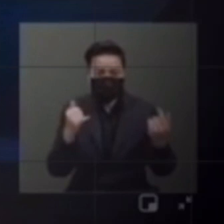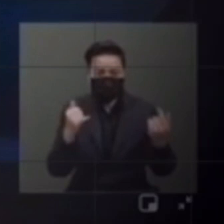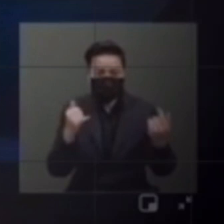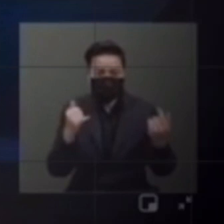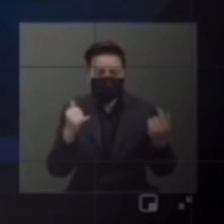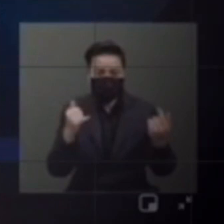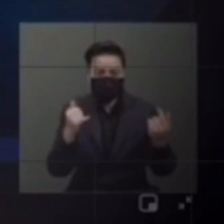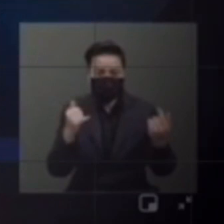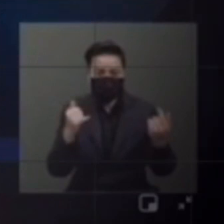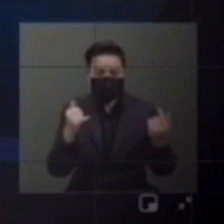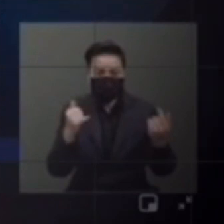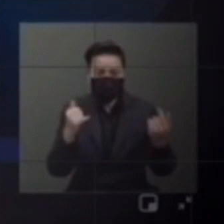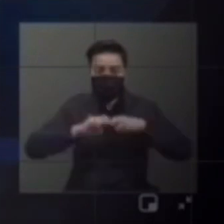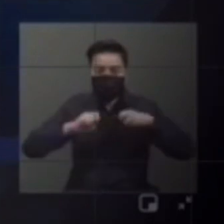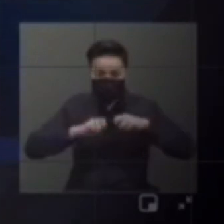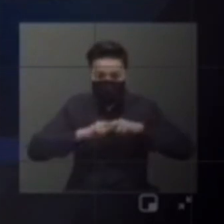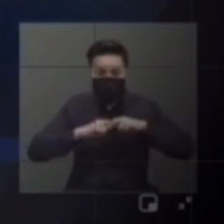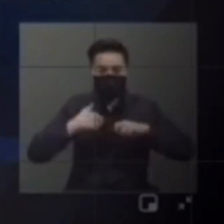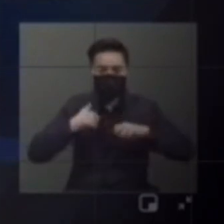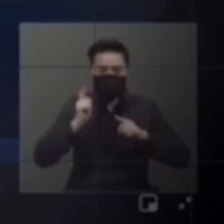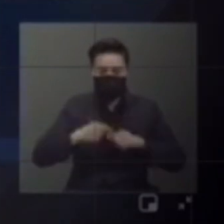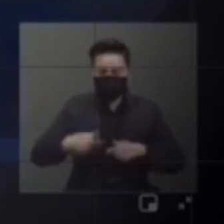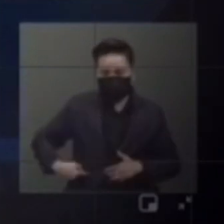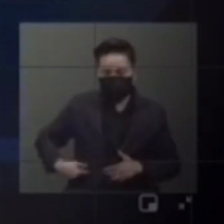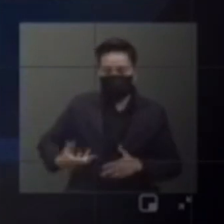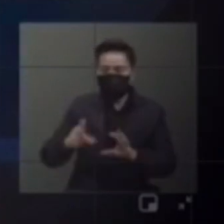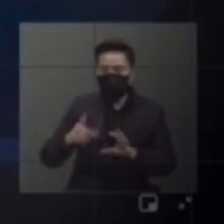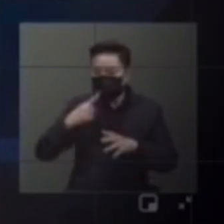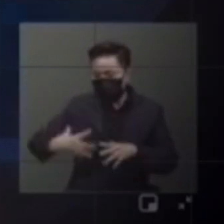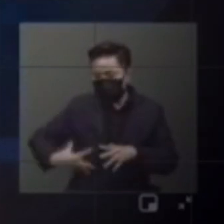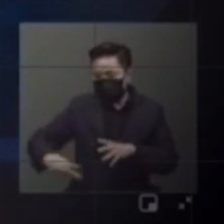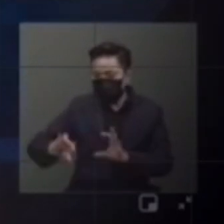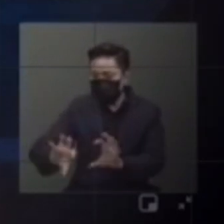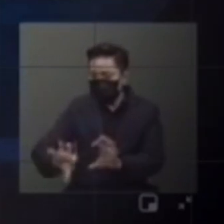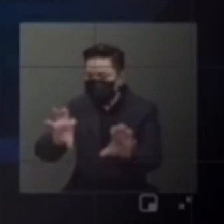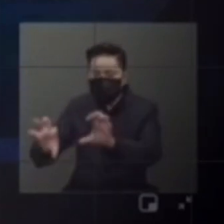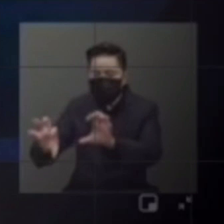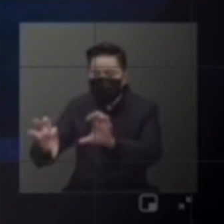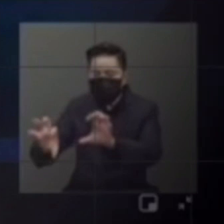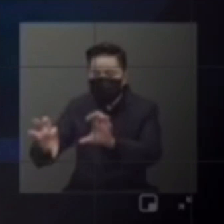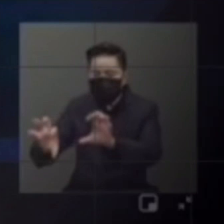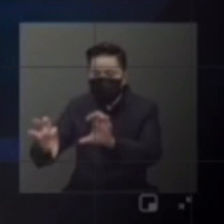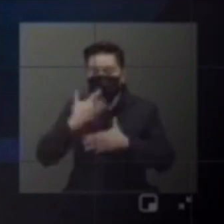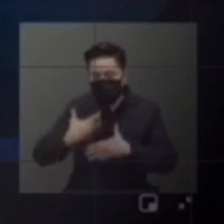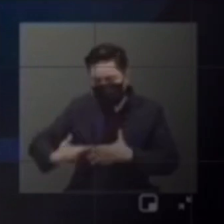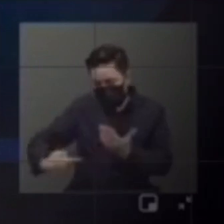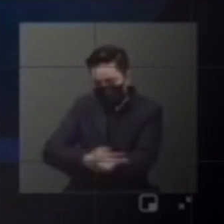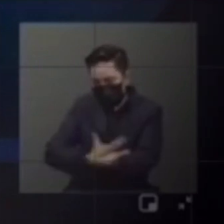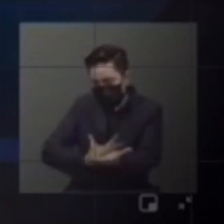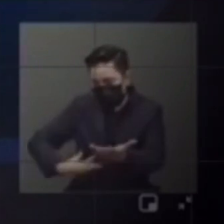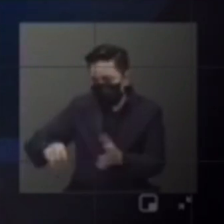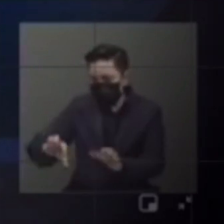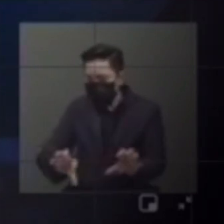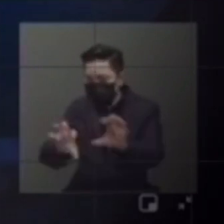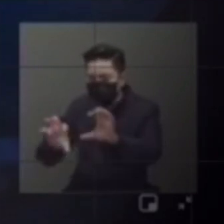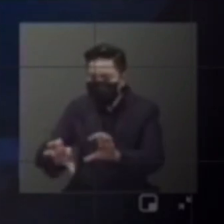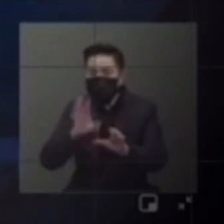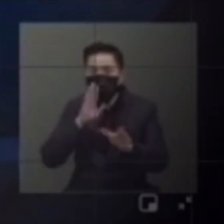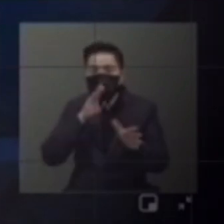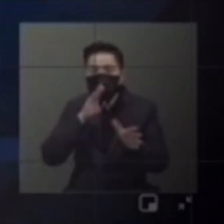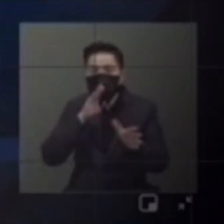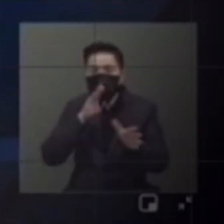ยที่มีปัญหาต้องล้างไตหรือว่าต้องมีการฟอกเลือดนะคะเมื่อมีอาการติด